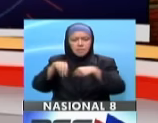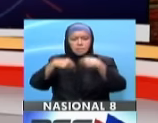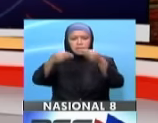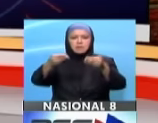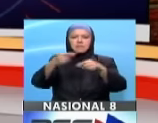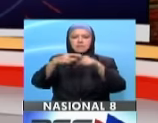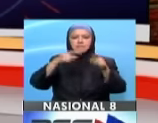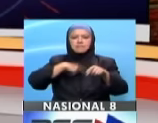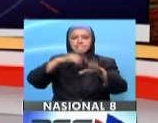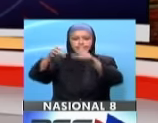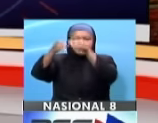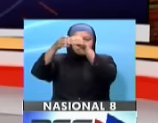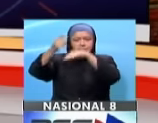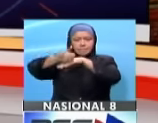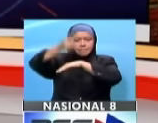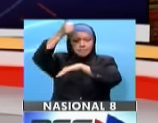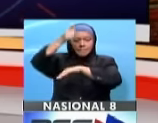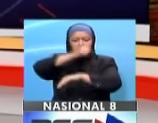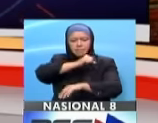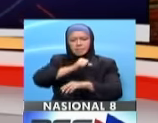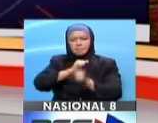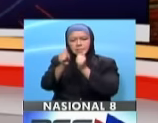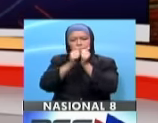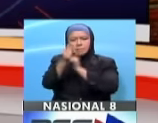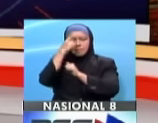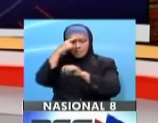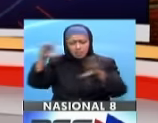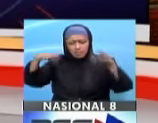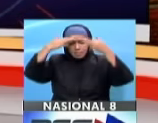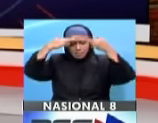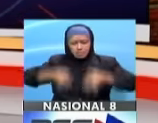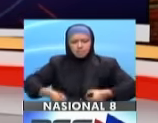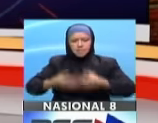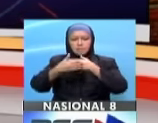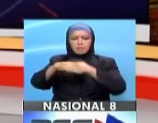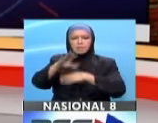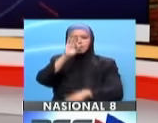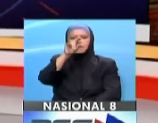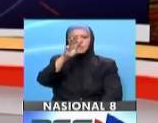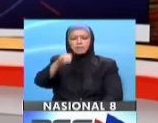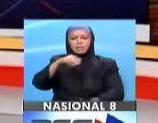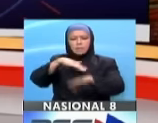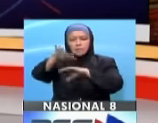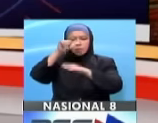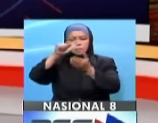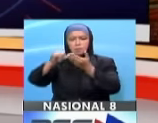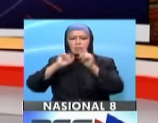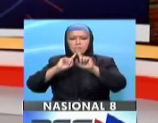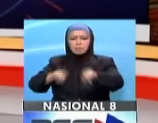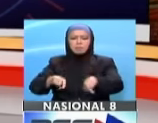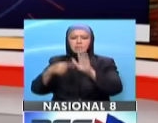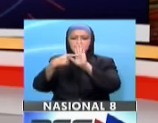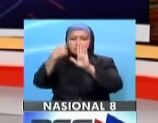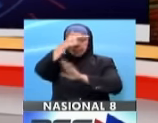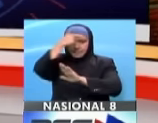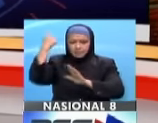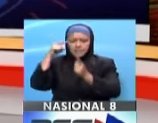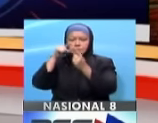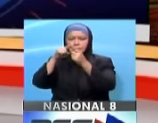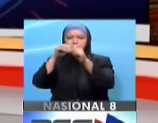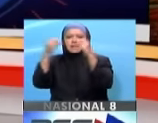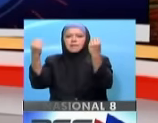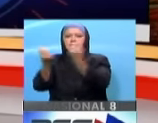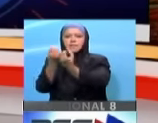Zaitun Osman untuk membuat keputusan setelah Persatuan Bola Sepak Malaysia FAM menghantar surat jawapan tunjuk sebab kepada badan sukan